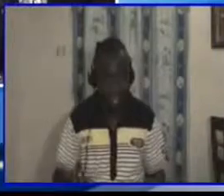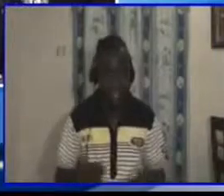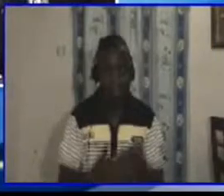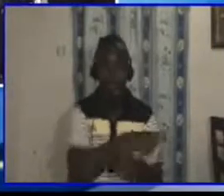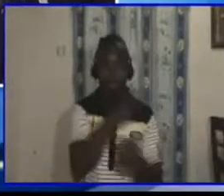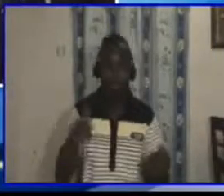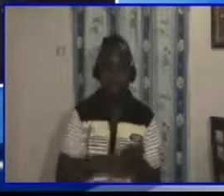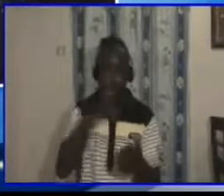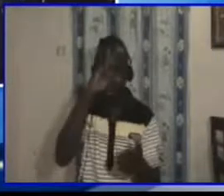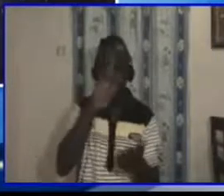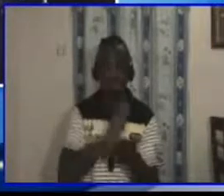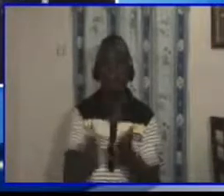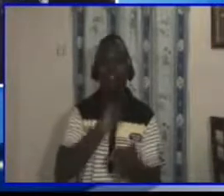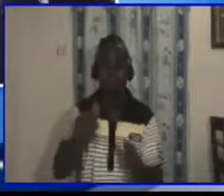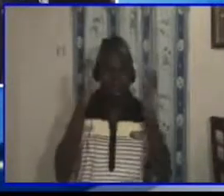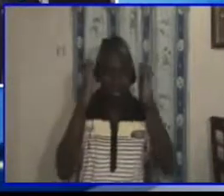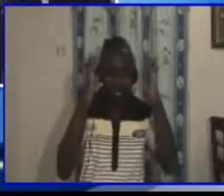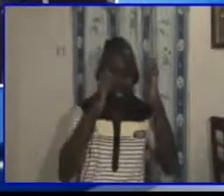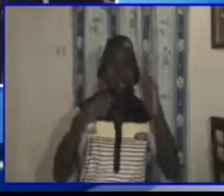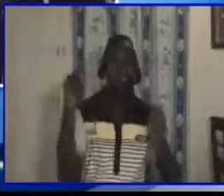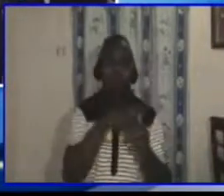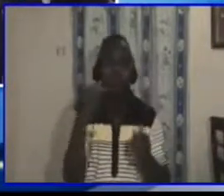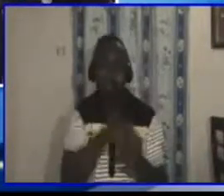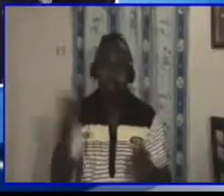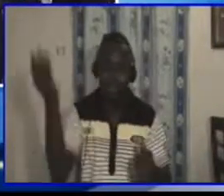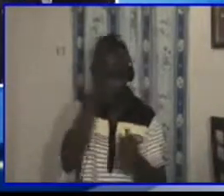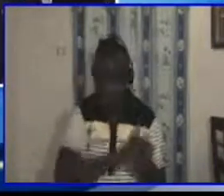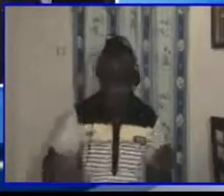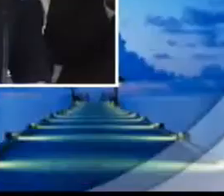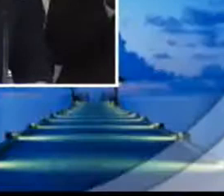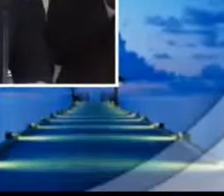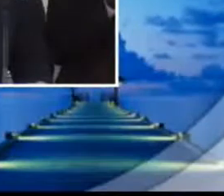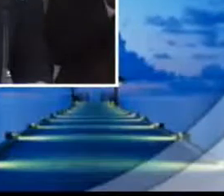ma tutt'oggi tutti sono ancora qui